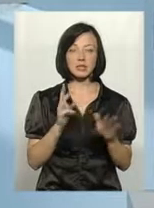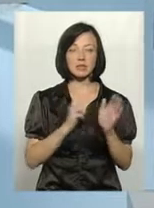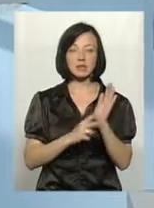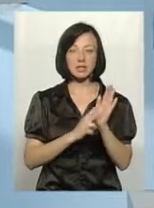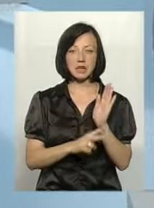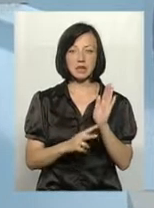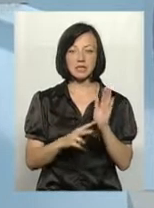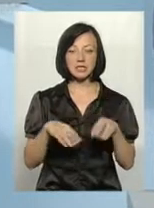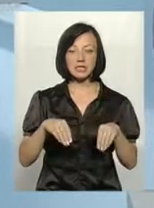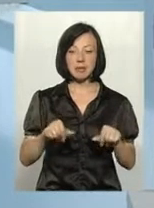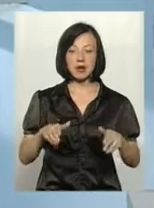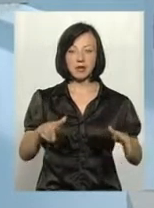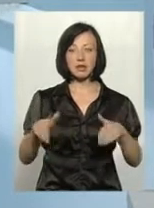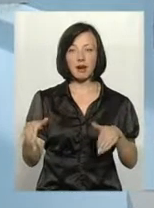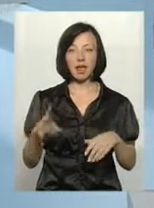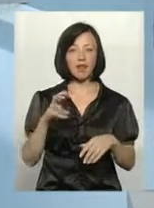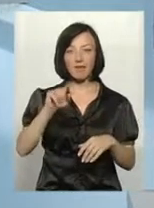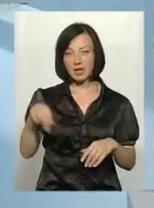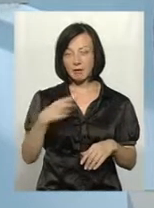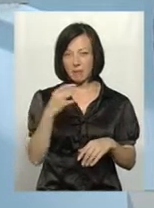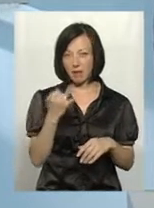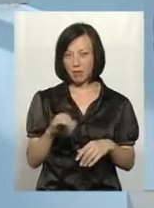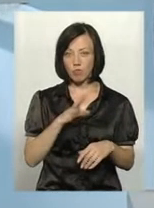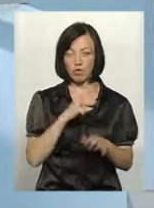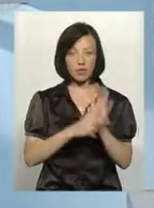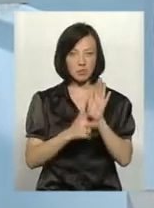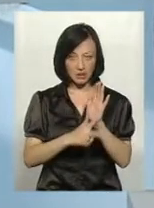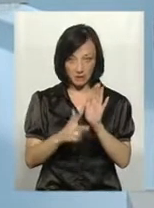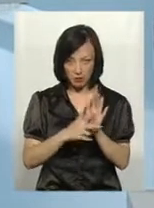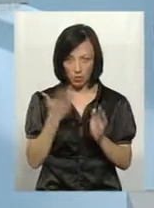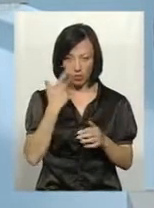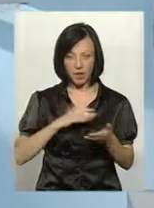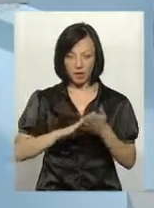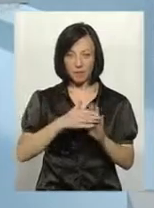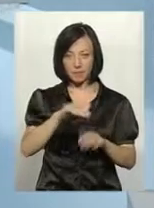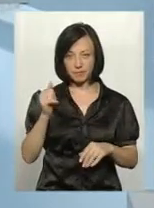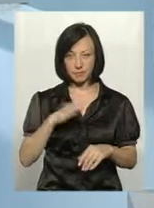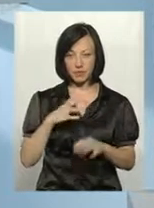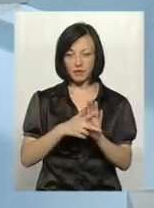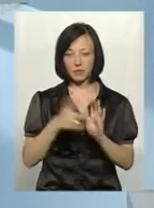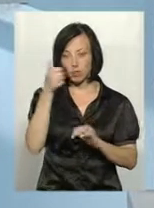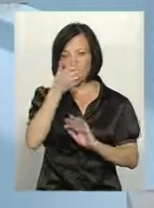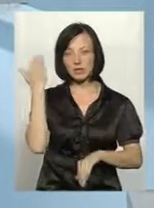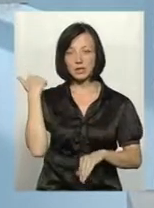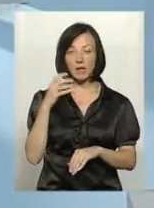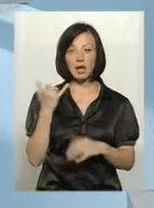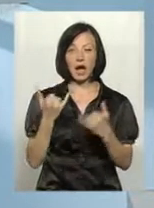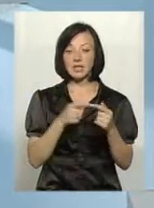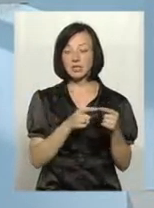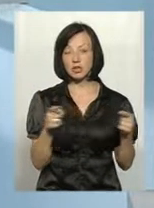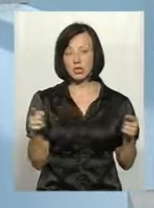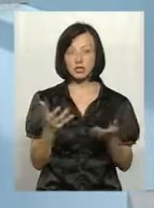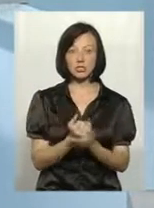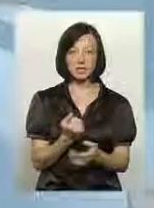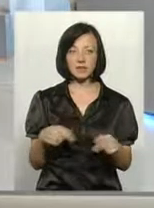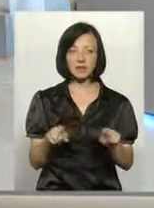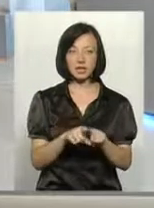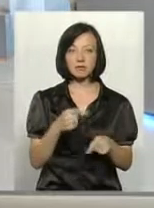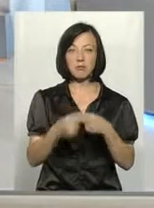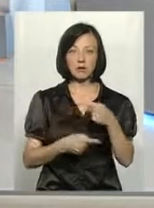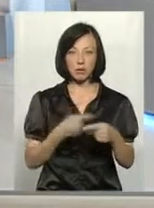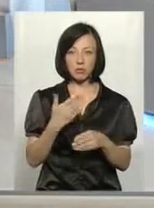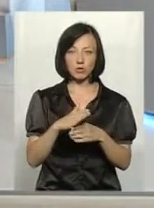70 земельних ділянок невитребуваних паїв. Їх було 88, коли я укладав договори років 8 тому назад. За той час знайшлися все-таки